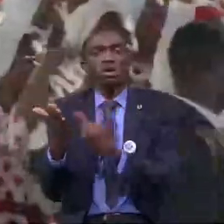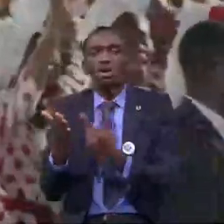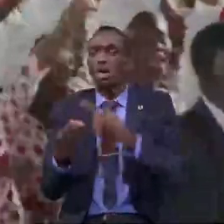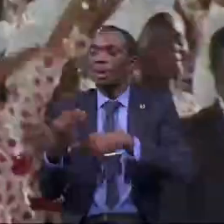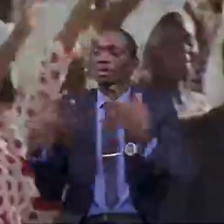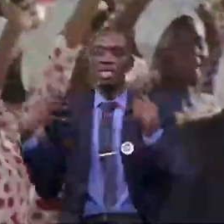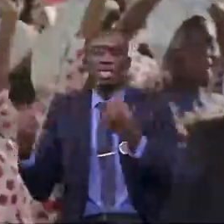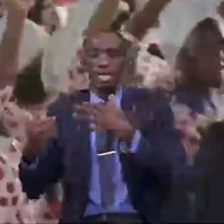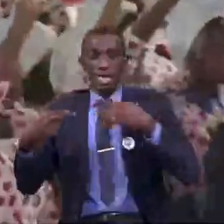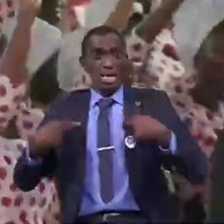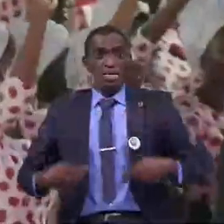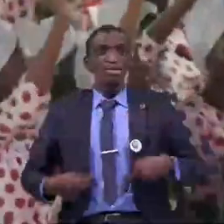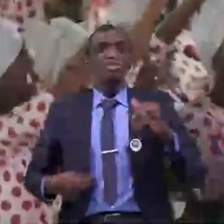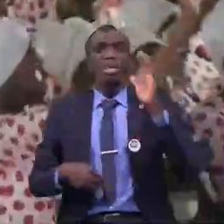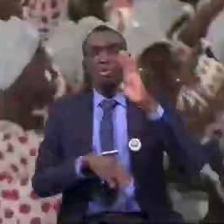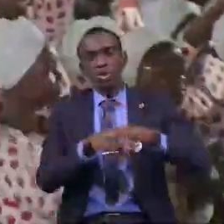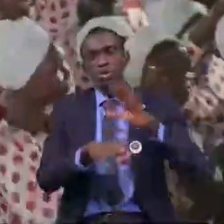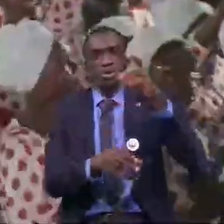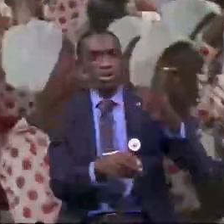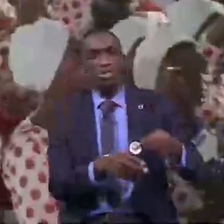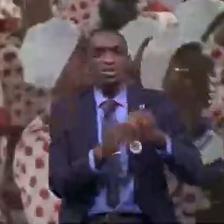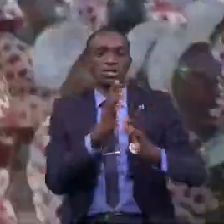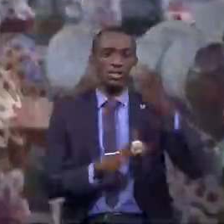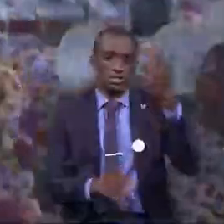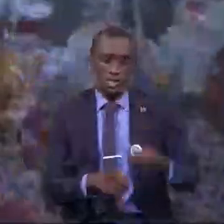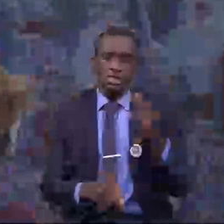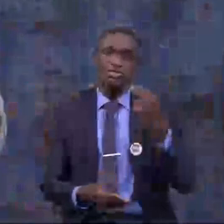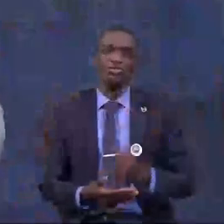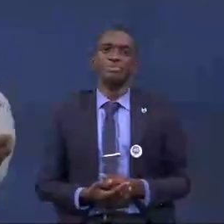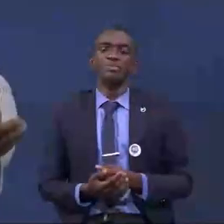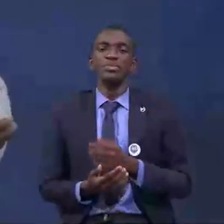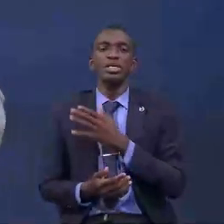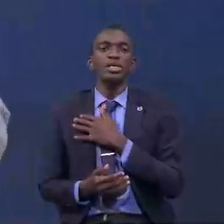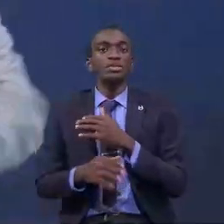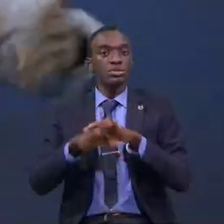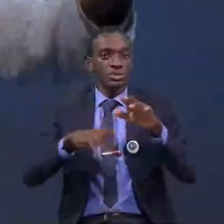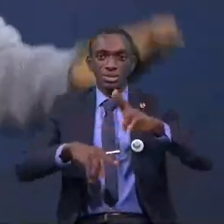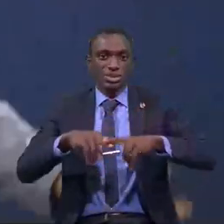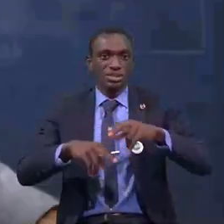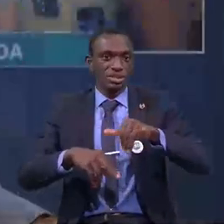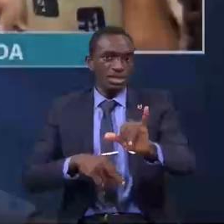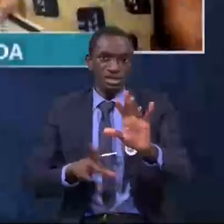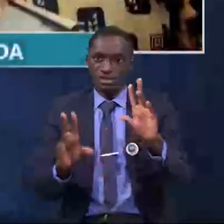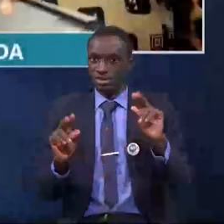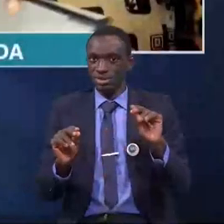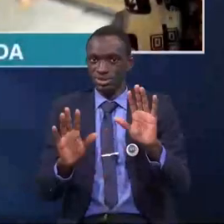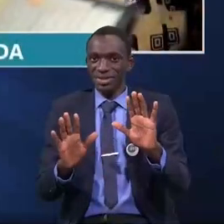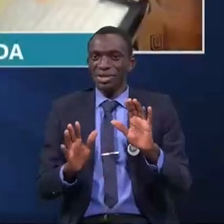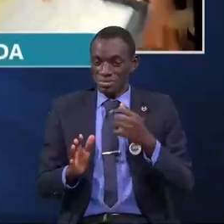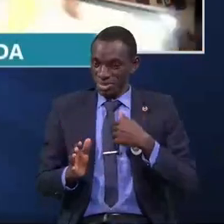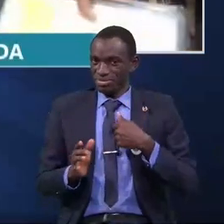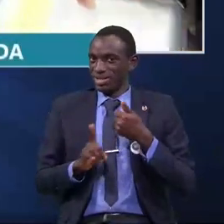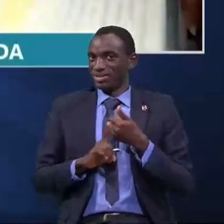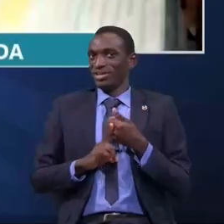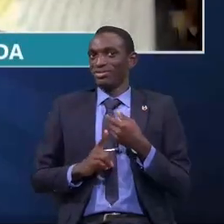Quand ils parlent de la guérison et de la santé, ils vont mentionner ton nom. Ne vous asseyez pas encore. Après tout, moi, je